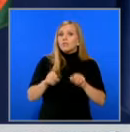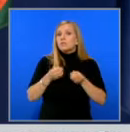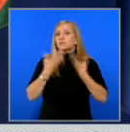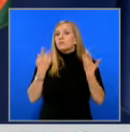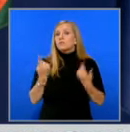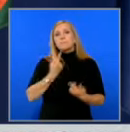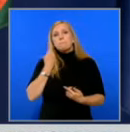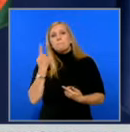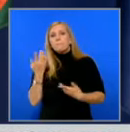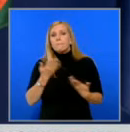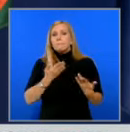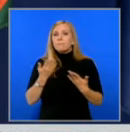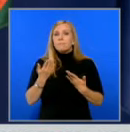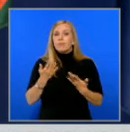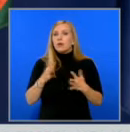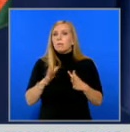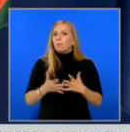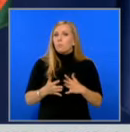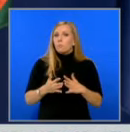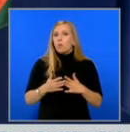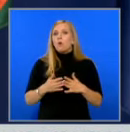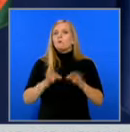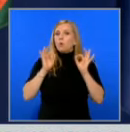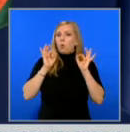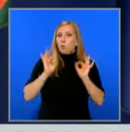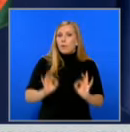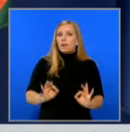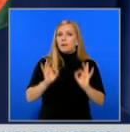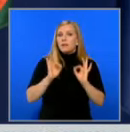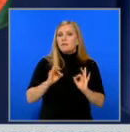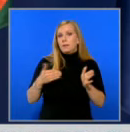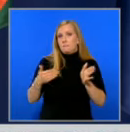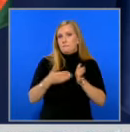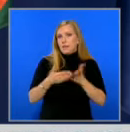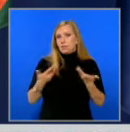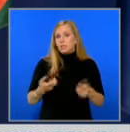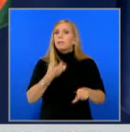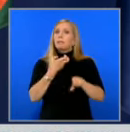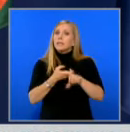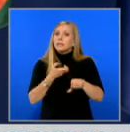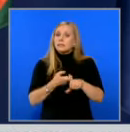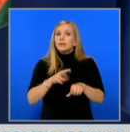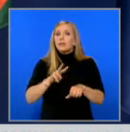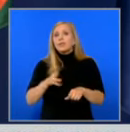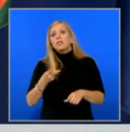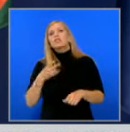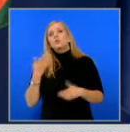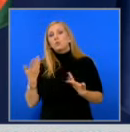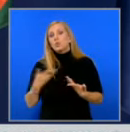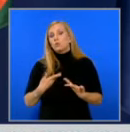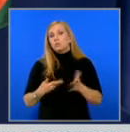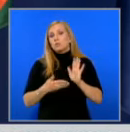случва само в по обективни причини медицински или някакви други които са